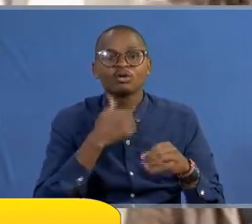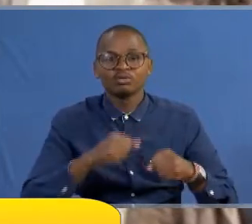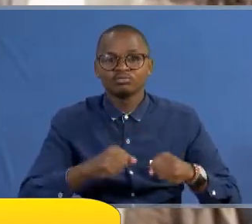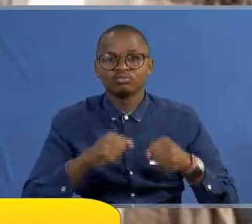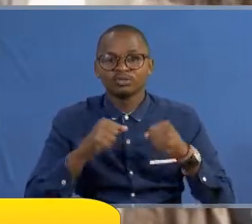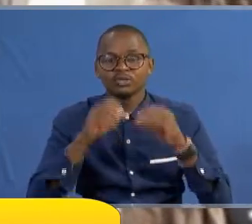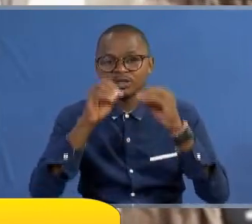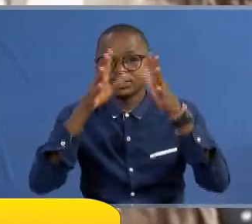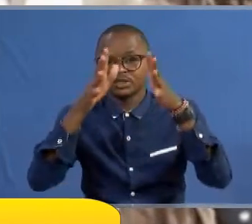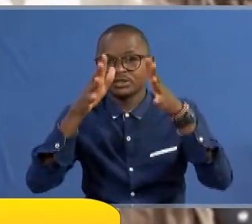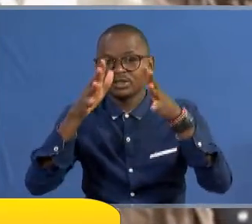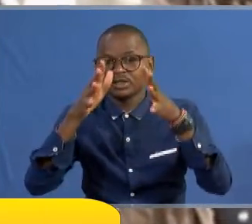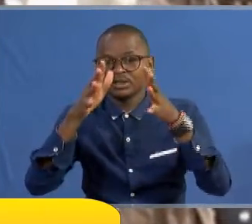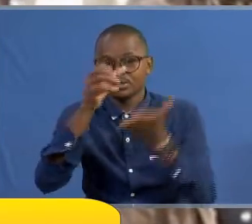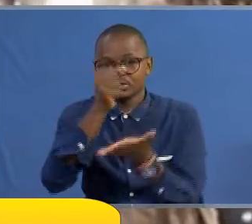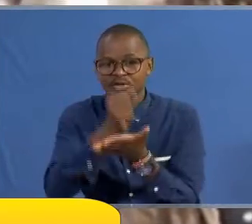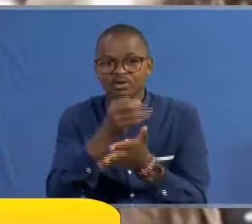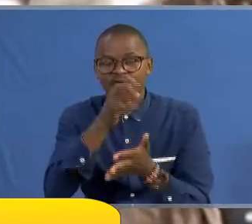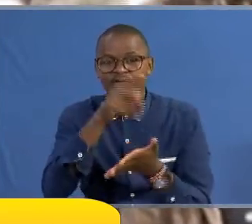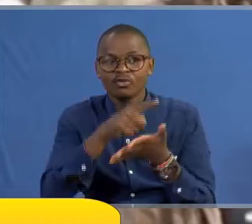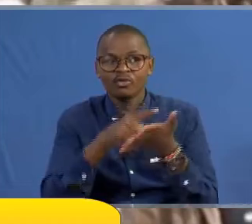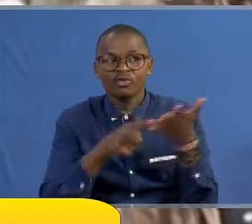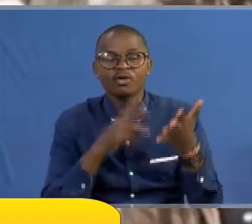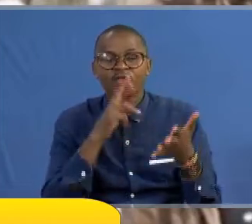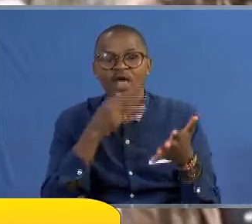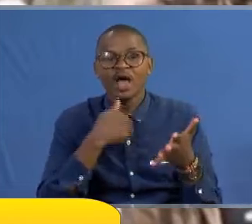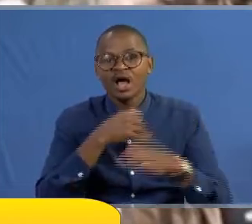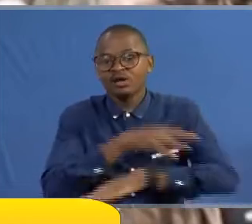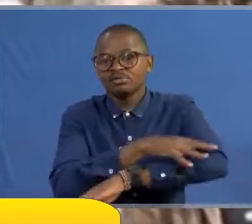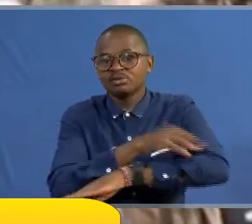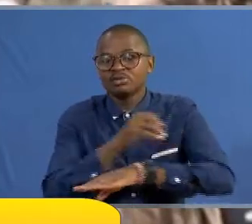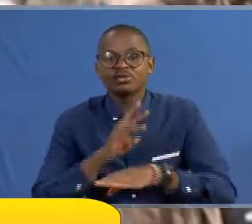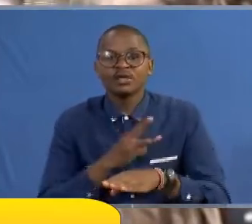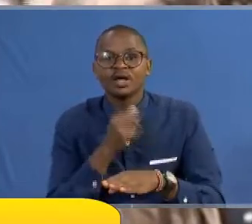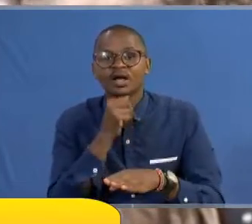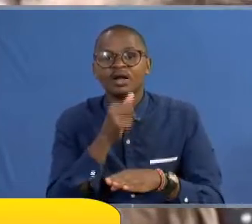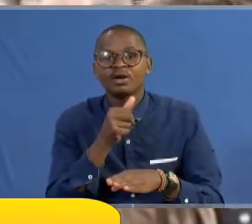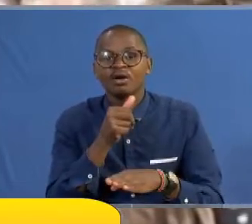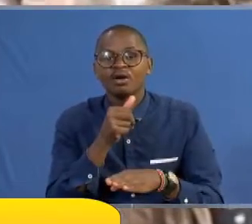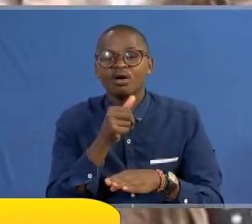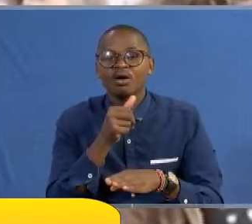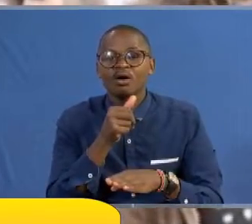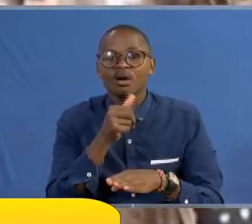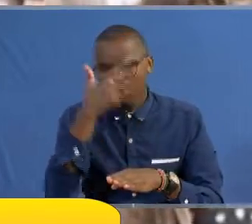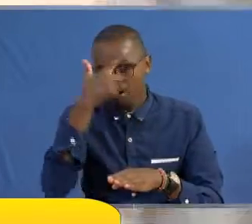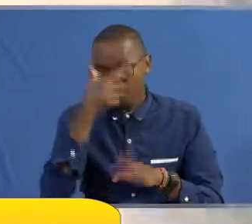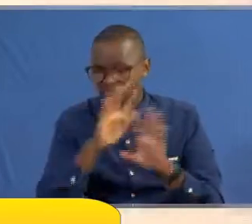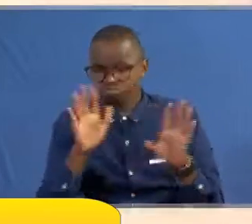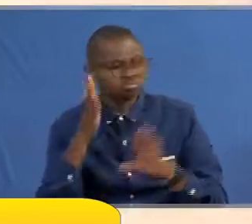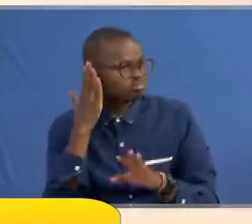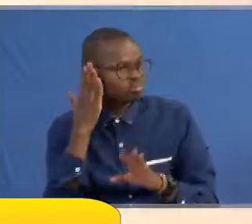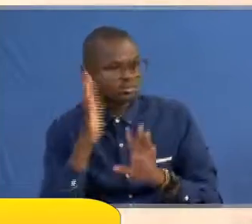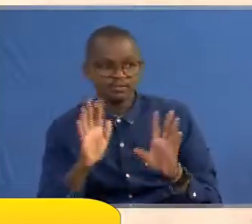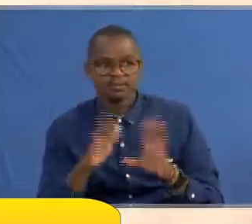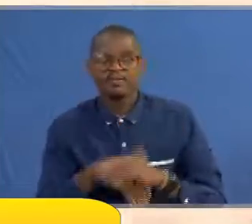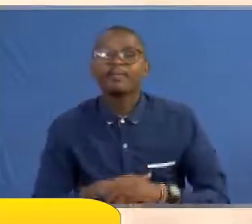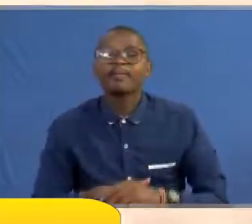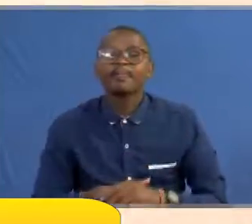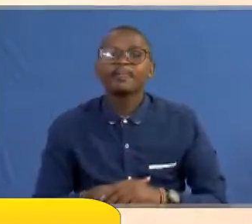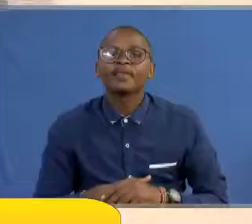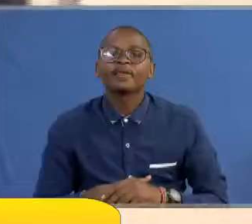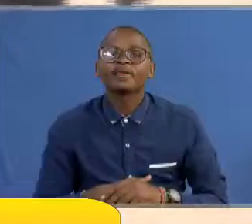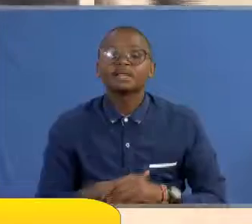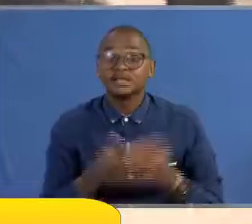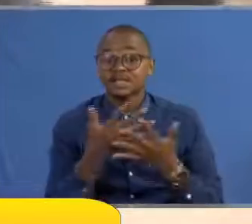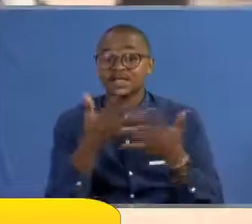and the teachers as a rubber stamp of what they have looted. We are not dumbs. Teachers are not dumbs. Ni